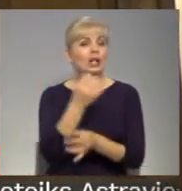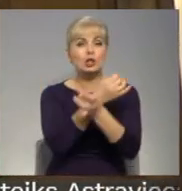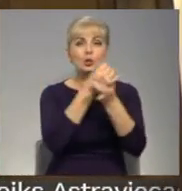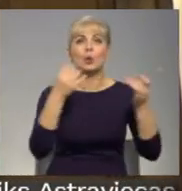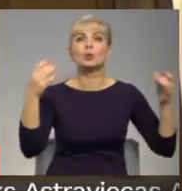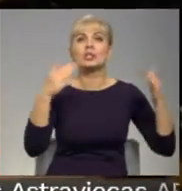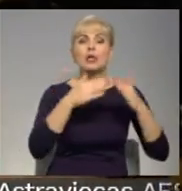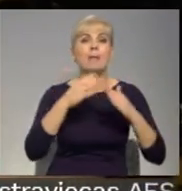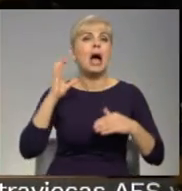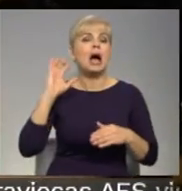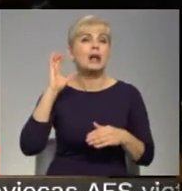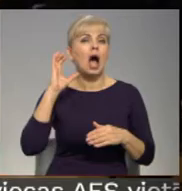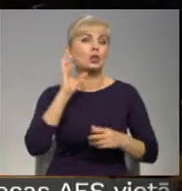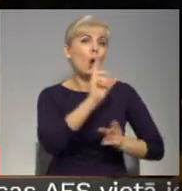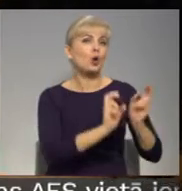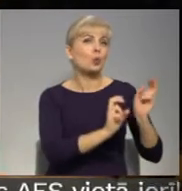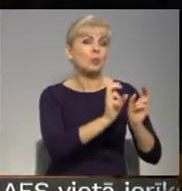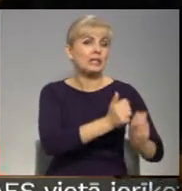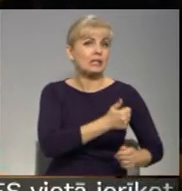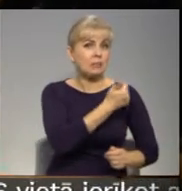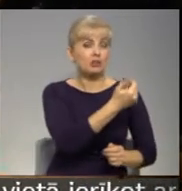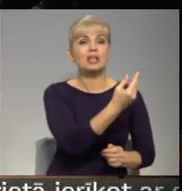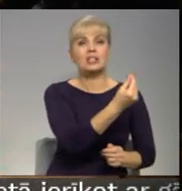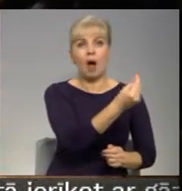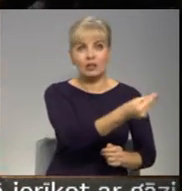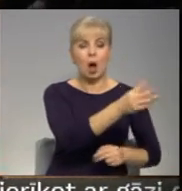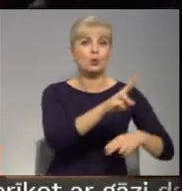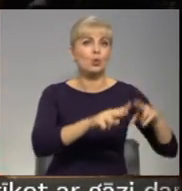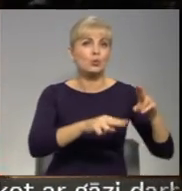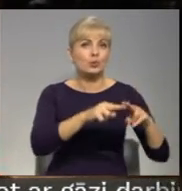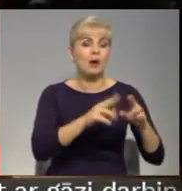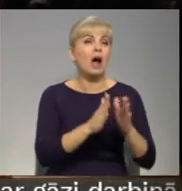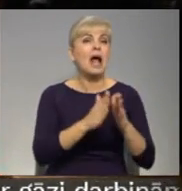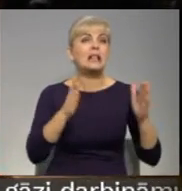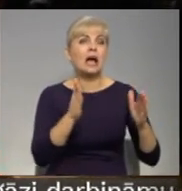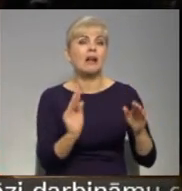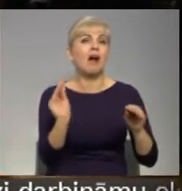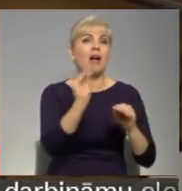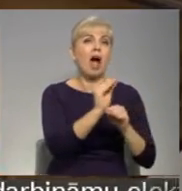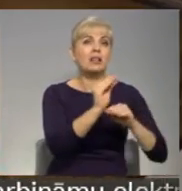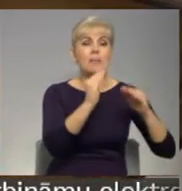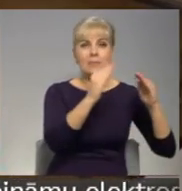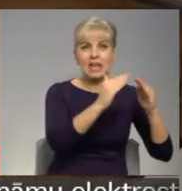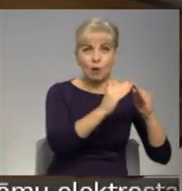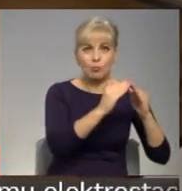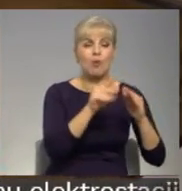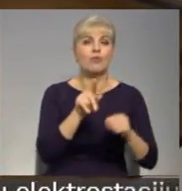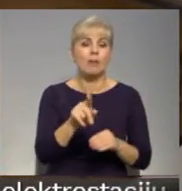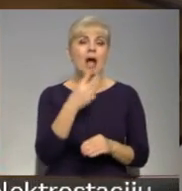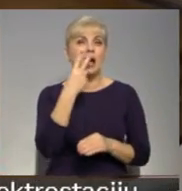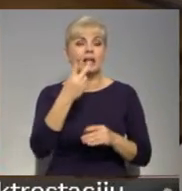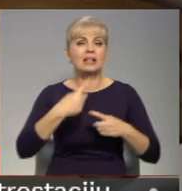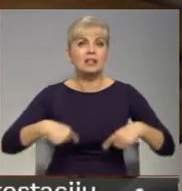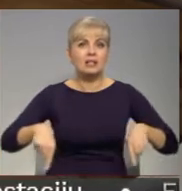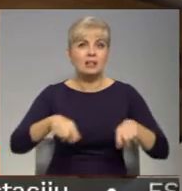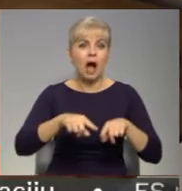bijis radio rūpnīcas īpašumā, kas par saviem līdzekļiem uzbūvējusi daudzkārt lielāku piebūvi. Par tās vērienību liecina arī zāles